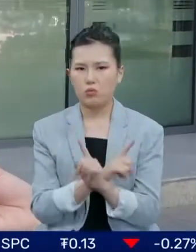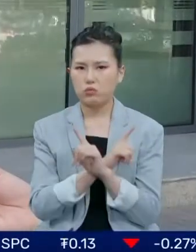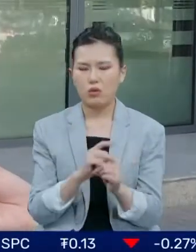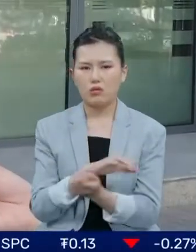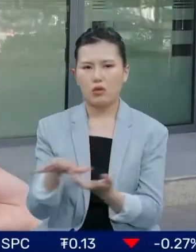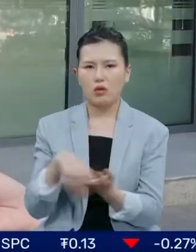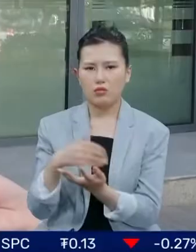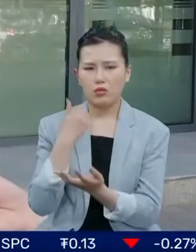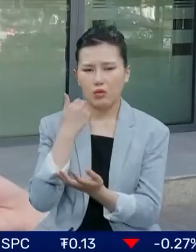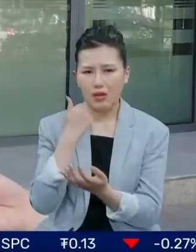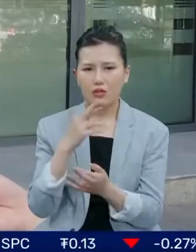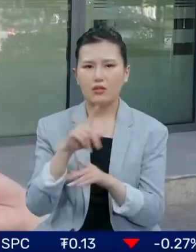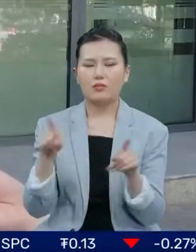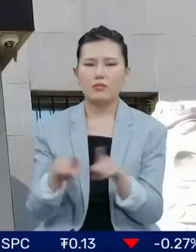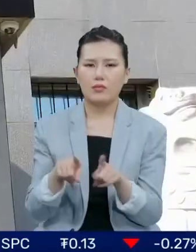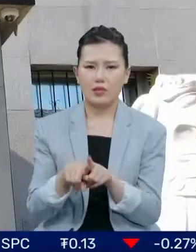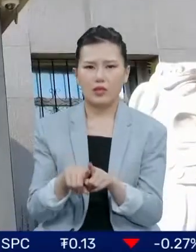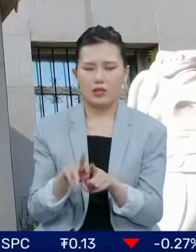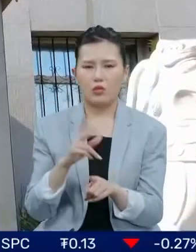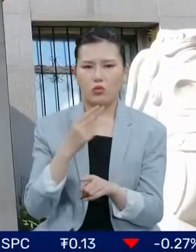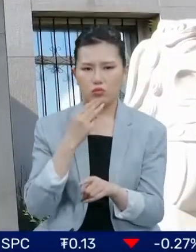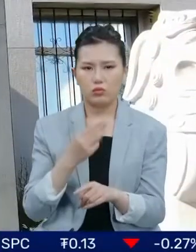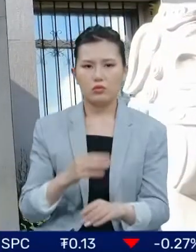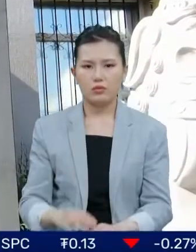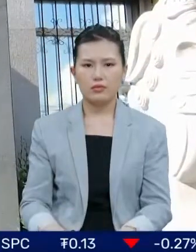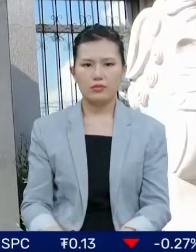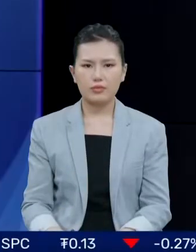байгаа. Санагдах ч биш бүр мөрдөхгүй байна л да.